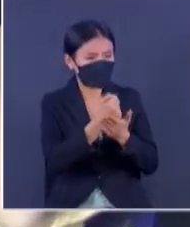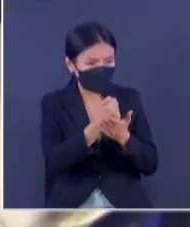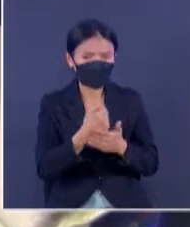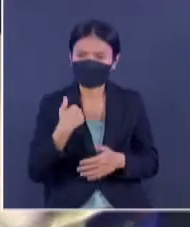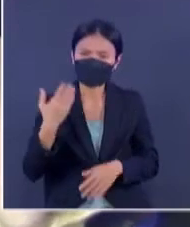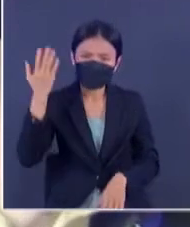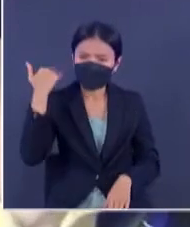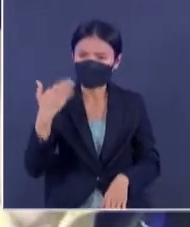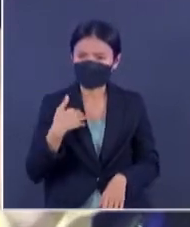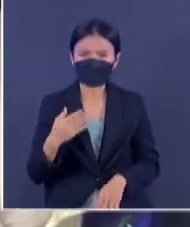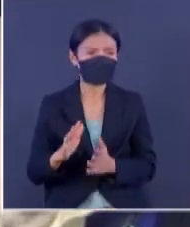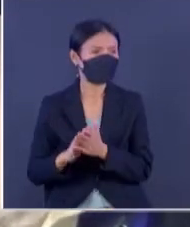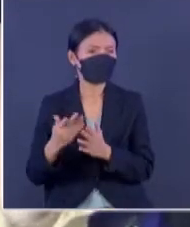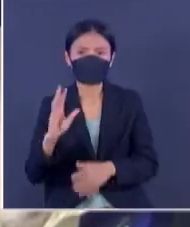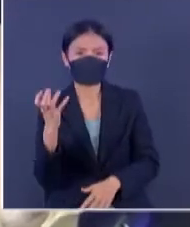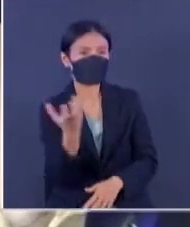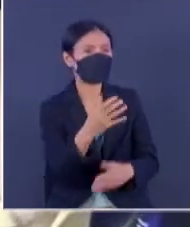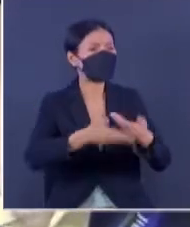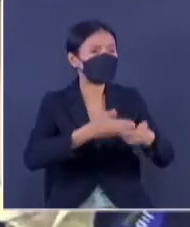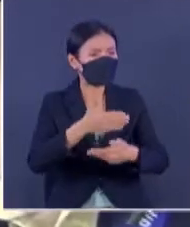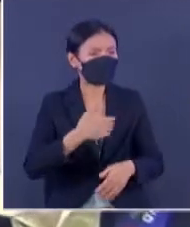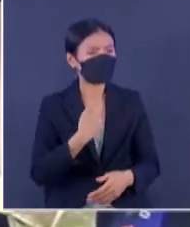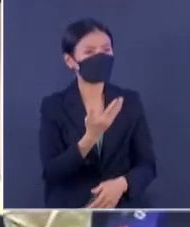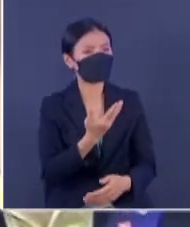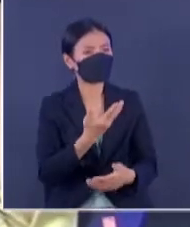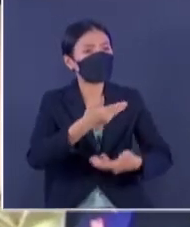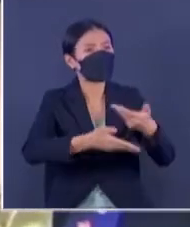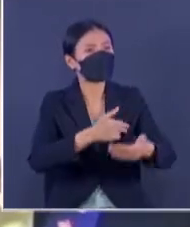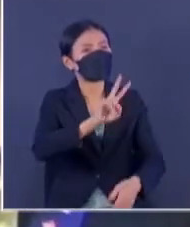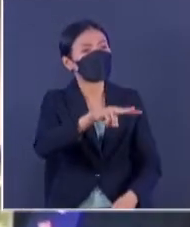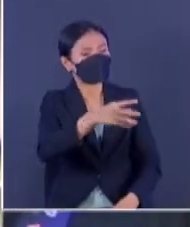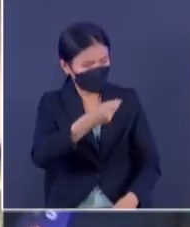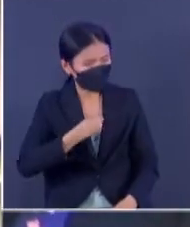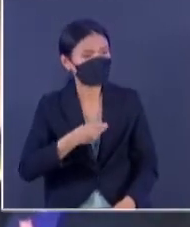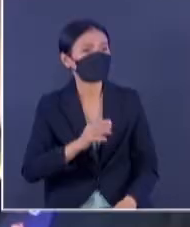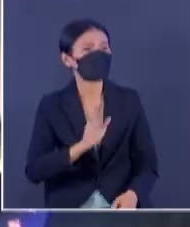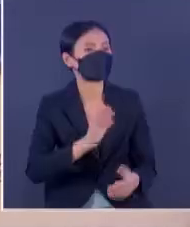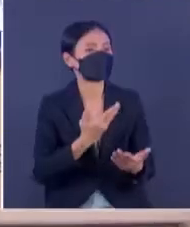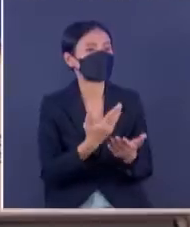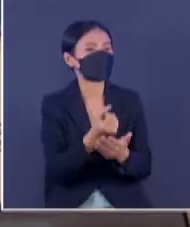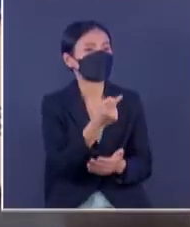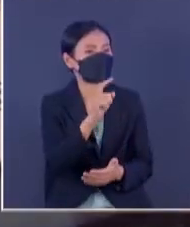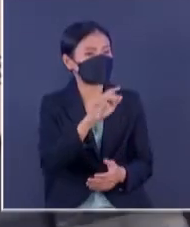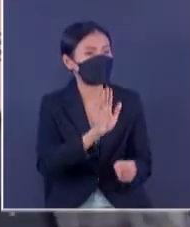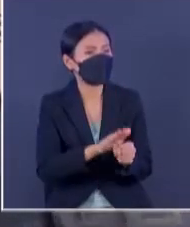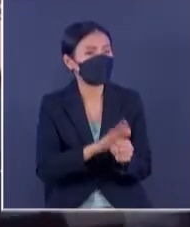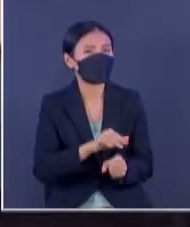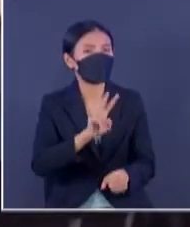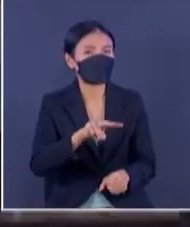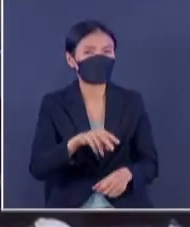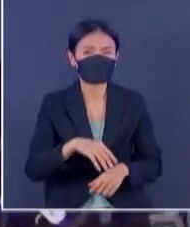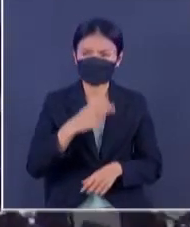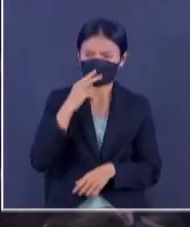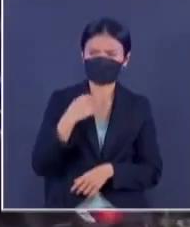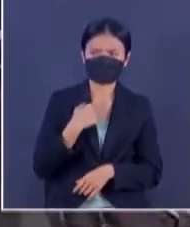ยนะพี่ 2,000 ผมเอาเป็นเงินสดนะเขาก็พูดประมาณนี้ค่ะแต่ว่าเราก็ไม่ได้คิดว่าจะรับซื้อ เนี่ยให้ช่